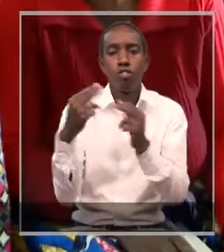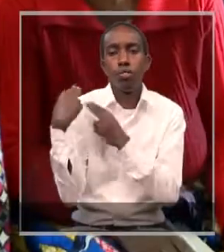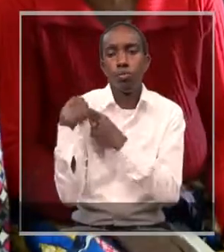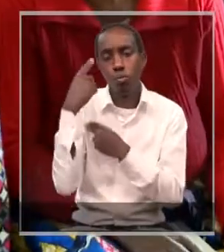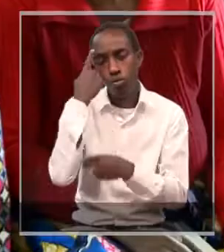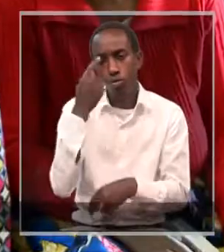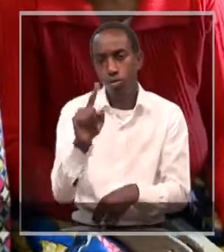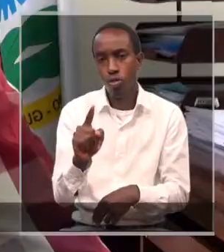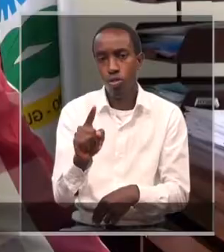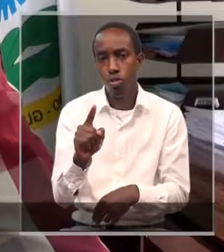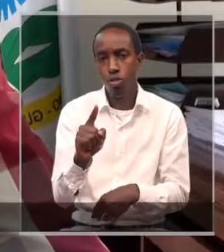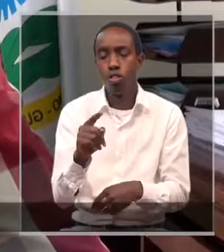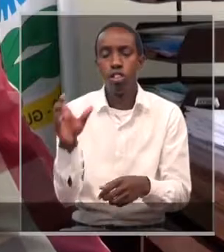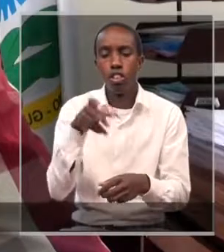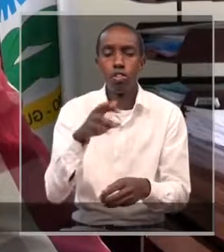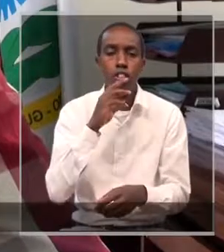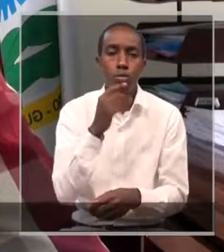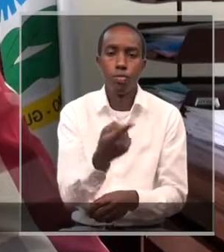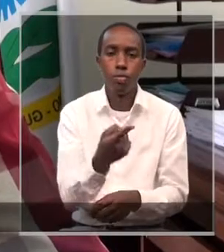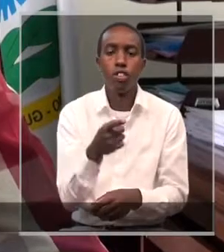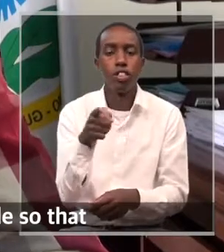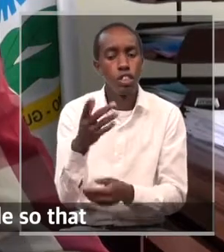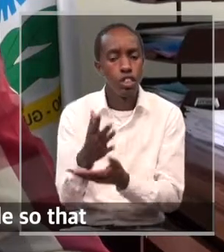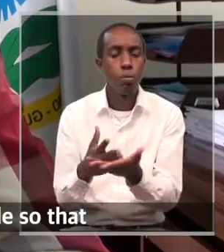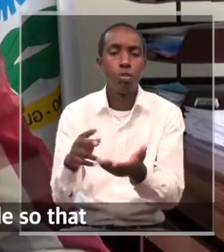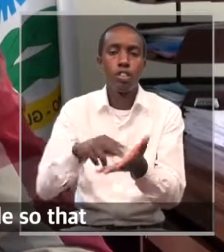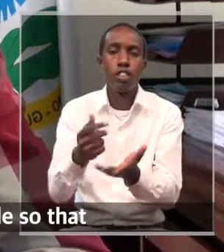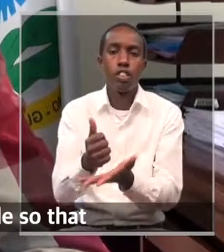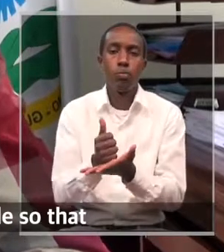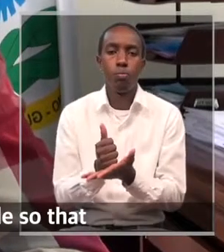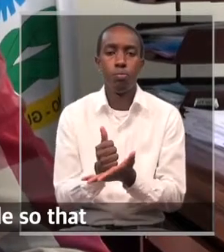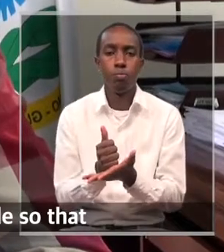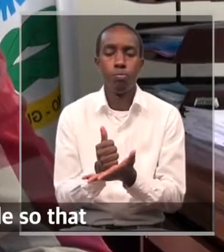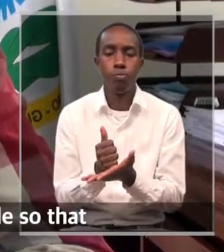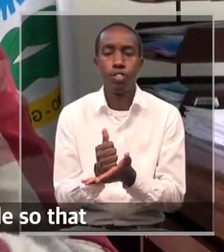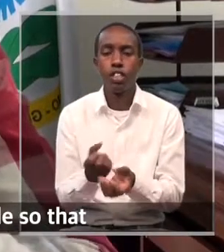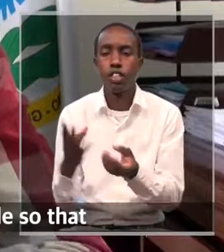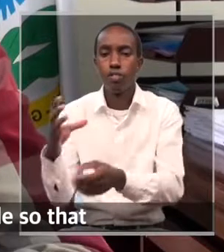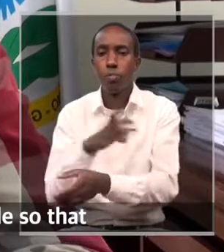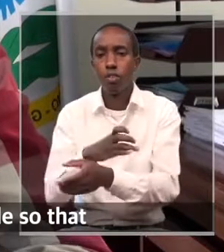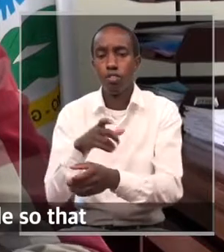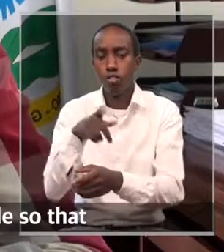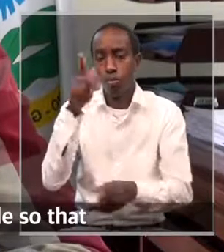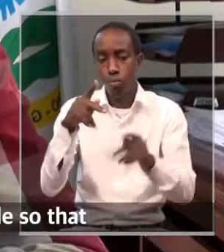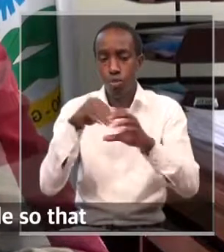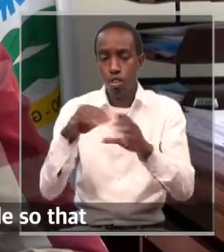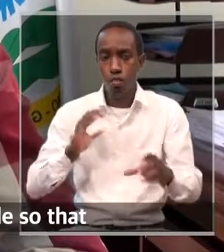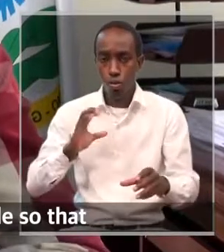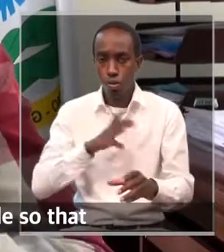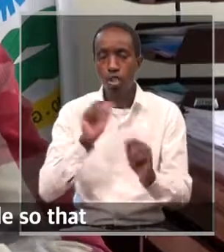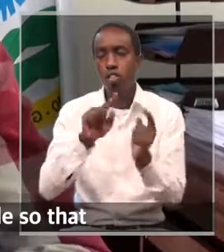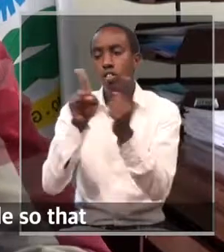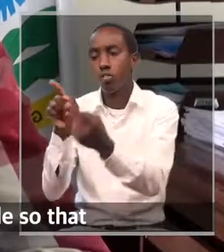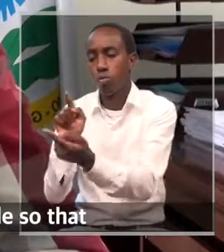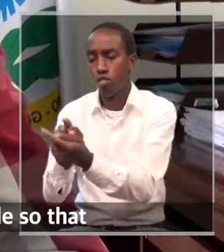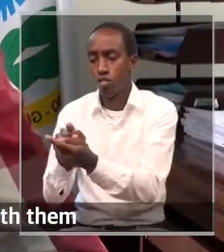zibishinzwe bishakiye ngo bisubizwe aho rero hari aho uyu mushinga wagiye udufasha guha ubushobozi ba bantu batowe bakabasha gusanga ba